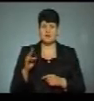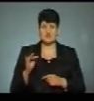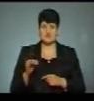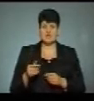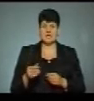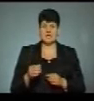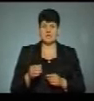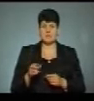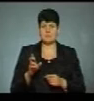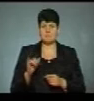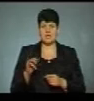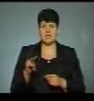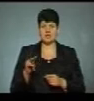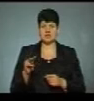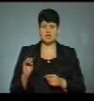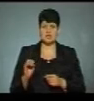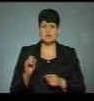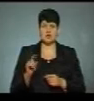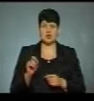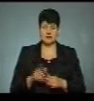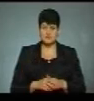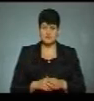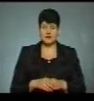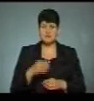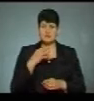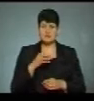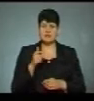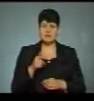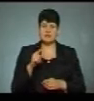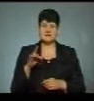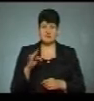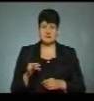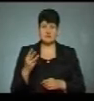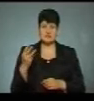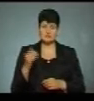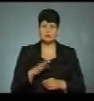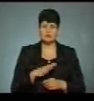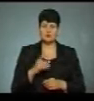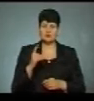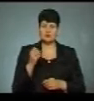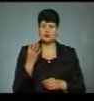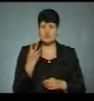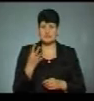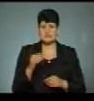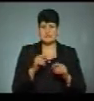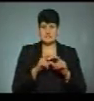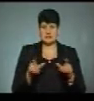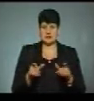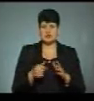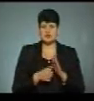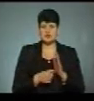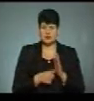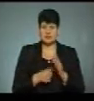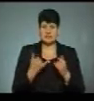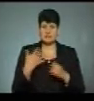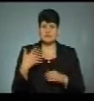Золотецькій громаді. Як повідомила Ганна Звариш, за 3 тижні на карантині були 114 навчальних закладів області із 600. Зараз